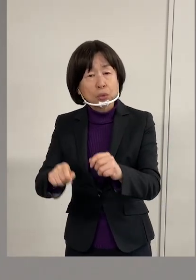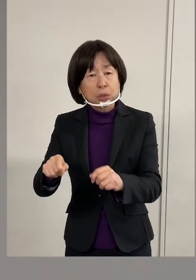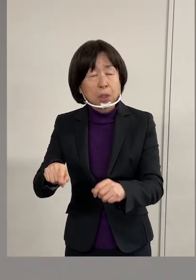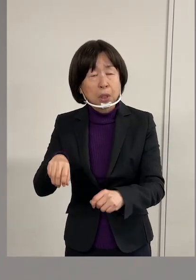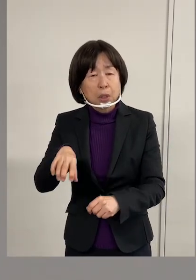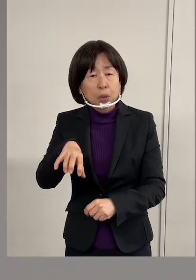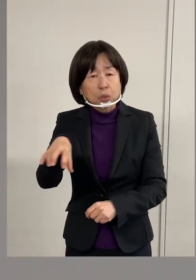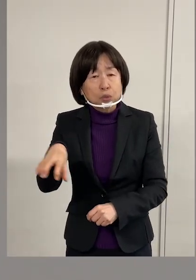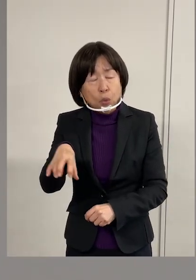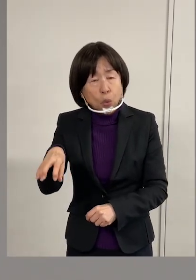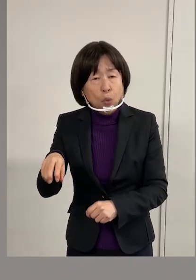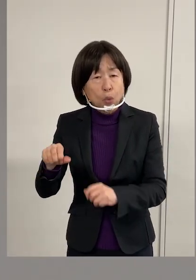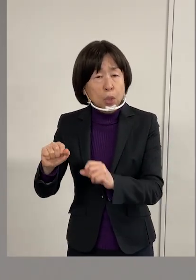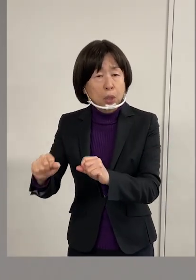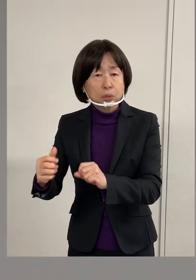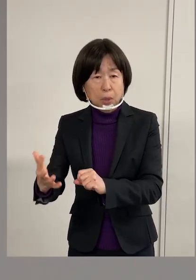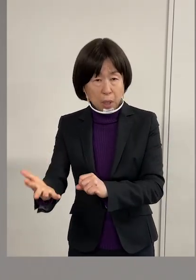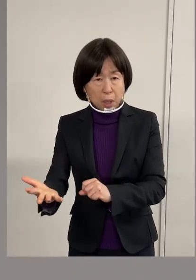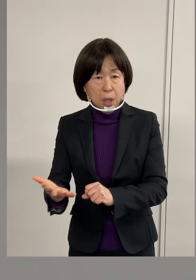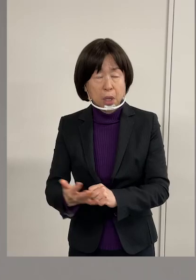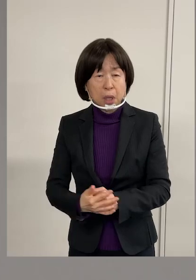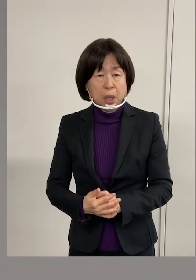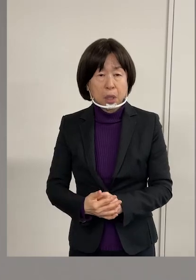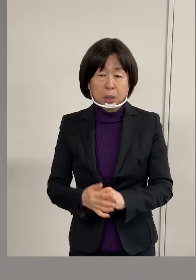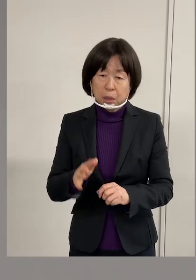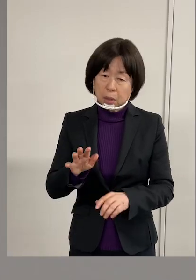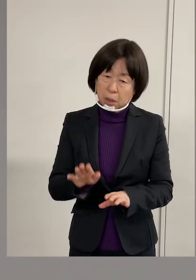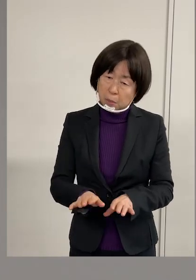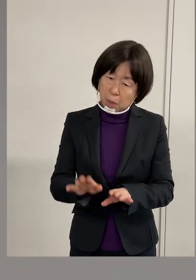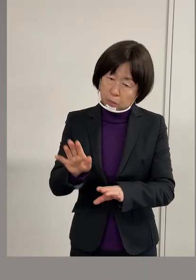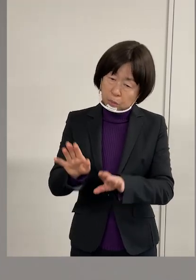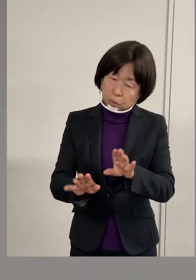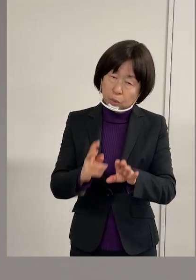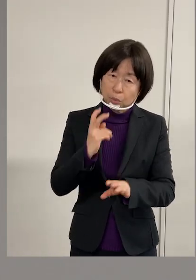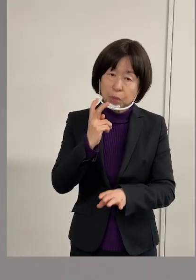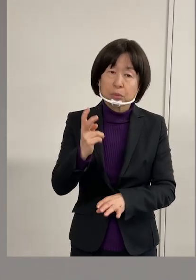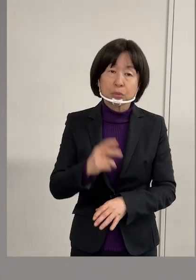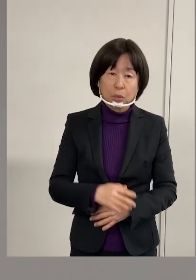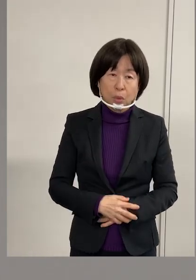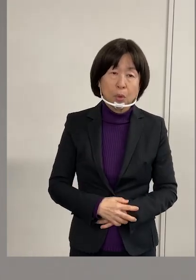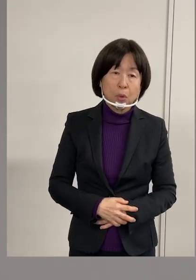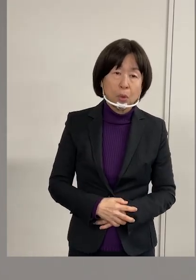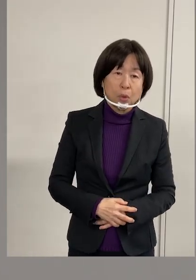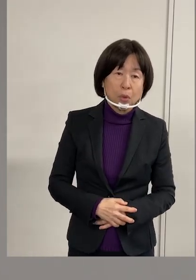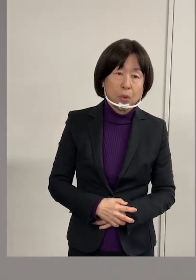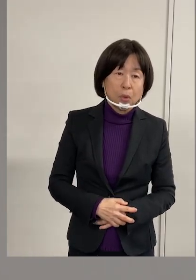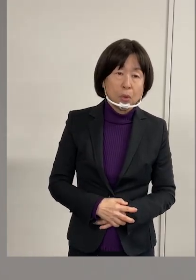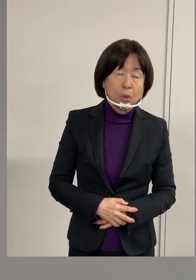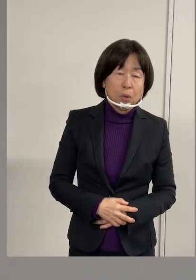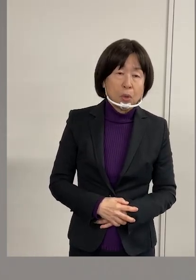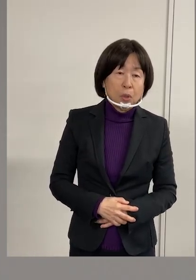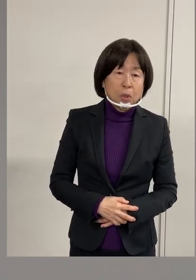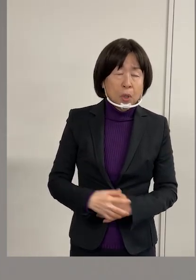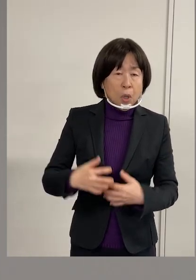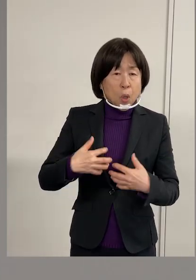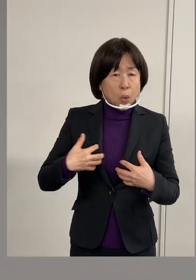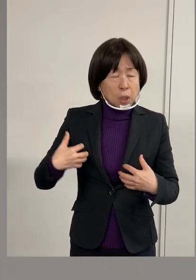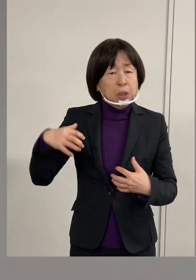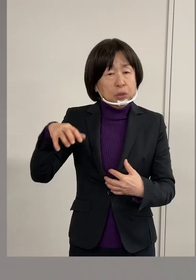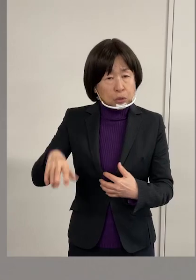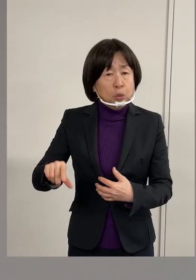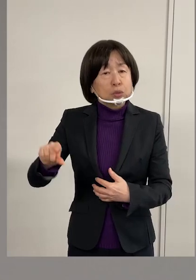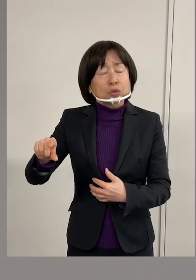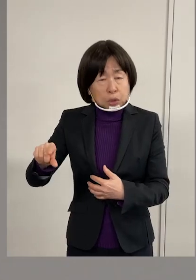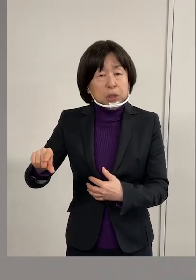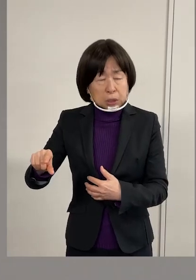が一番きます。で、多分今の状況を見ると、まだ少し保健所長から、あの、補足はしてもらいますけれども、で、